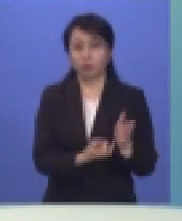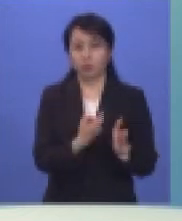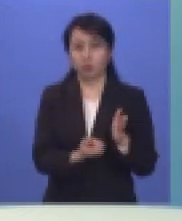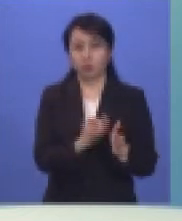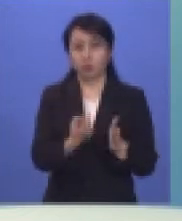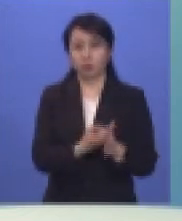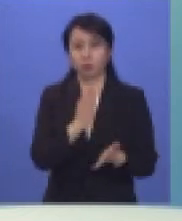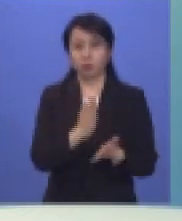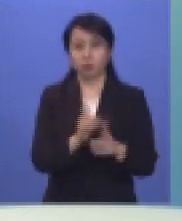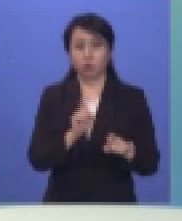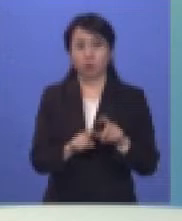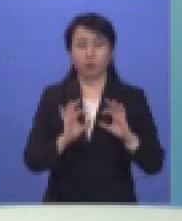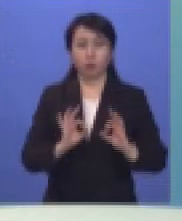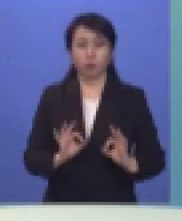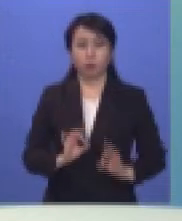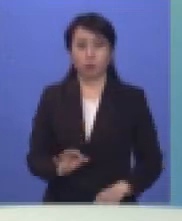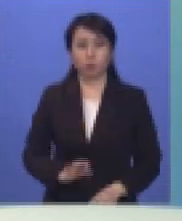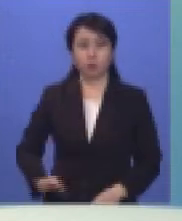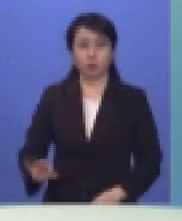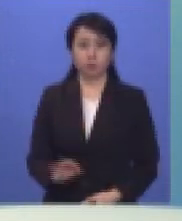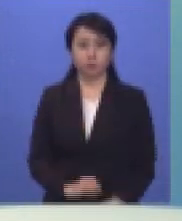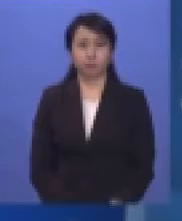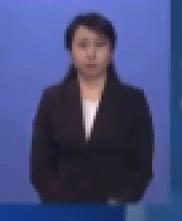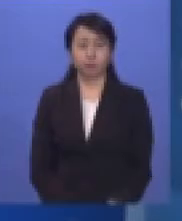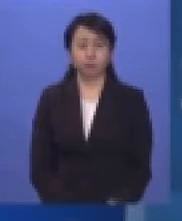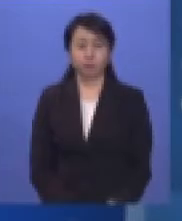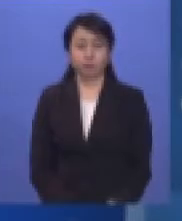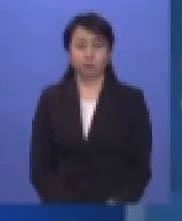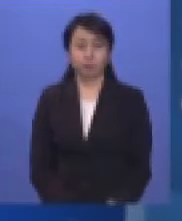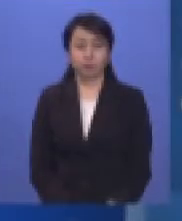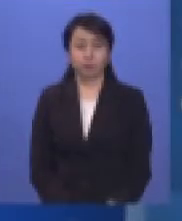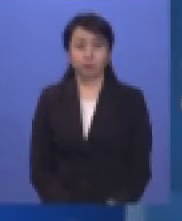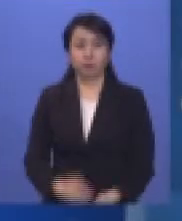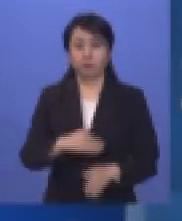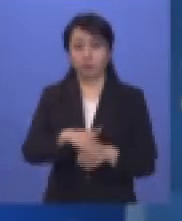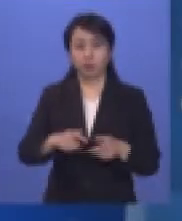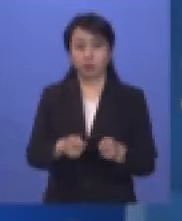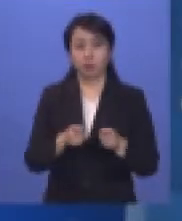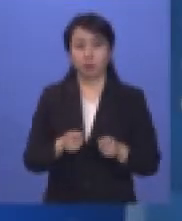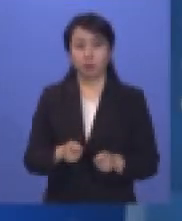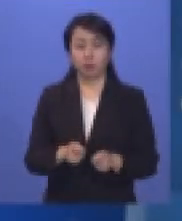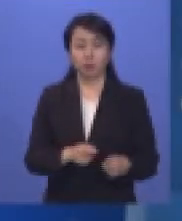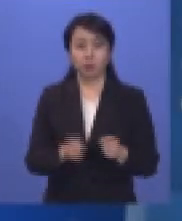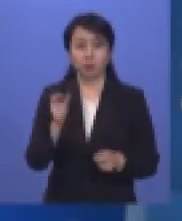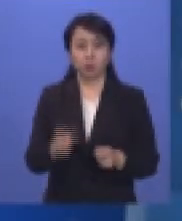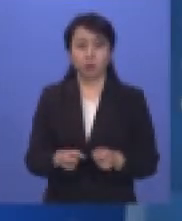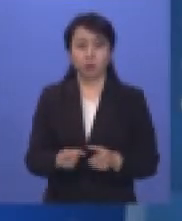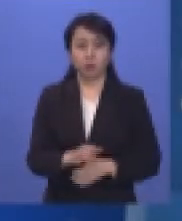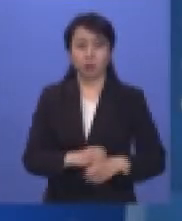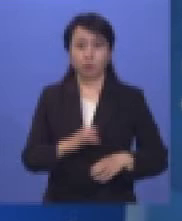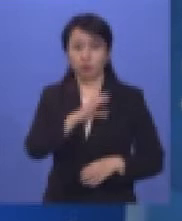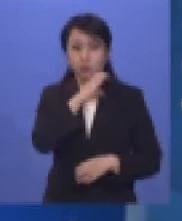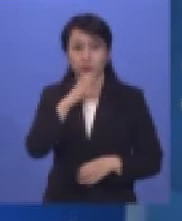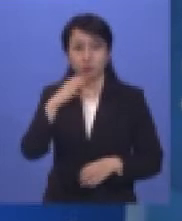Ход расследования находится на контроле прокуратуры области. В адрес Департамента комитета по регулированию